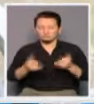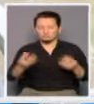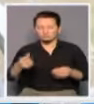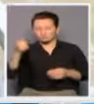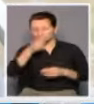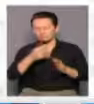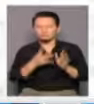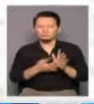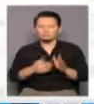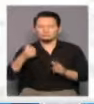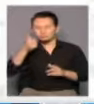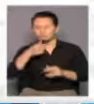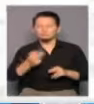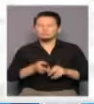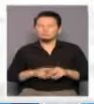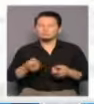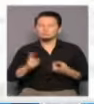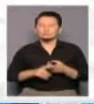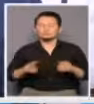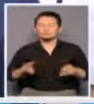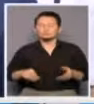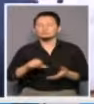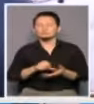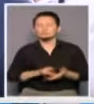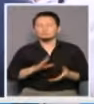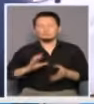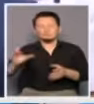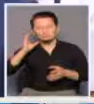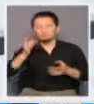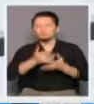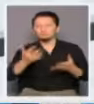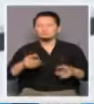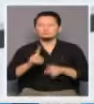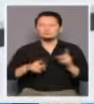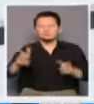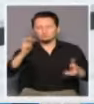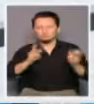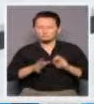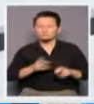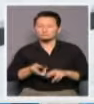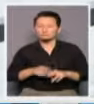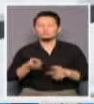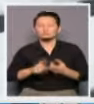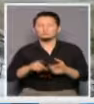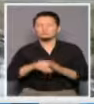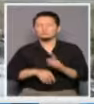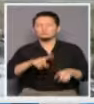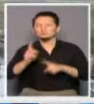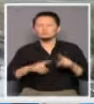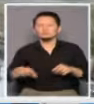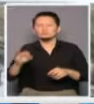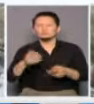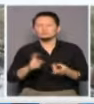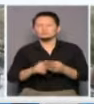свое 90-летие. Между тем, сенатор Гумар Дюсембаев выслушал злободневные вопросы сельчан. В их числе вопрос путей